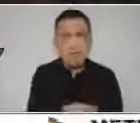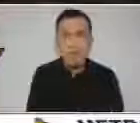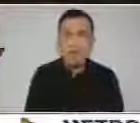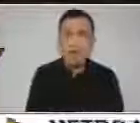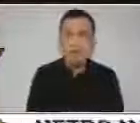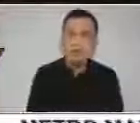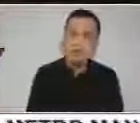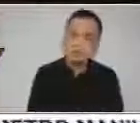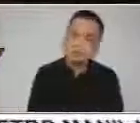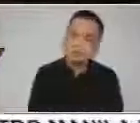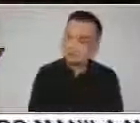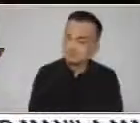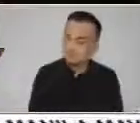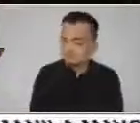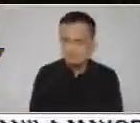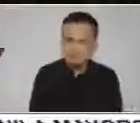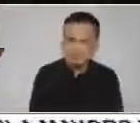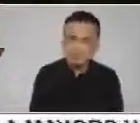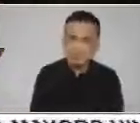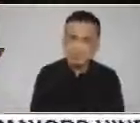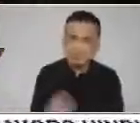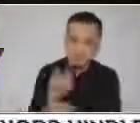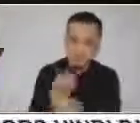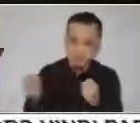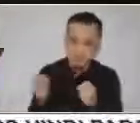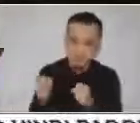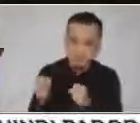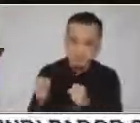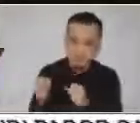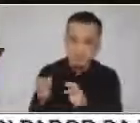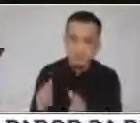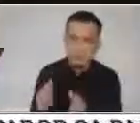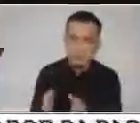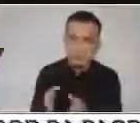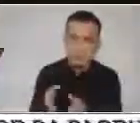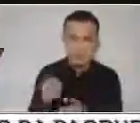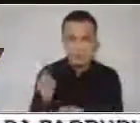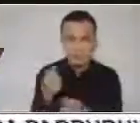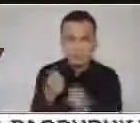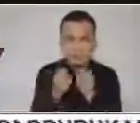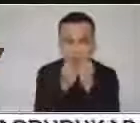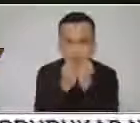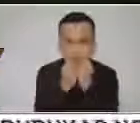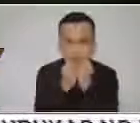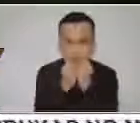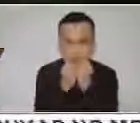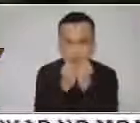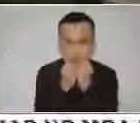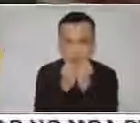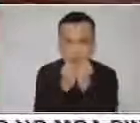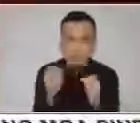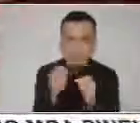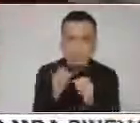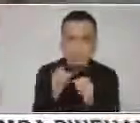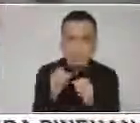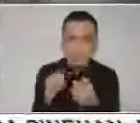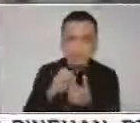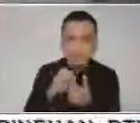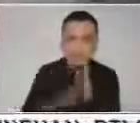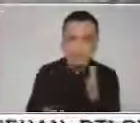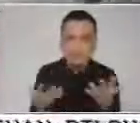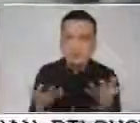kada kilo. Yan po, medyo iba po sa buo. Okay, tanungin natin kung bakit. Ma'am, good morning po. Bakit po